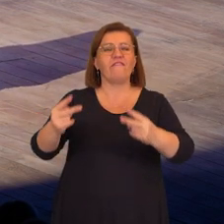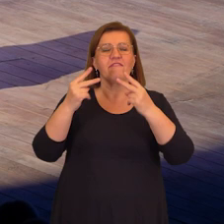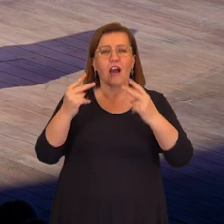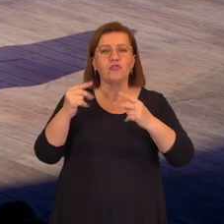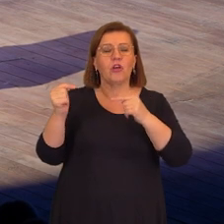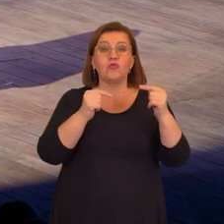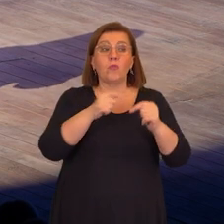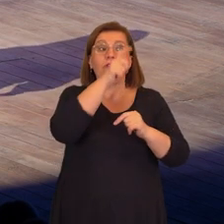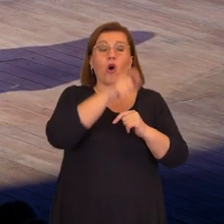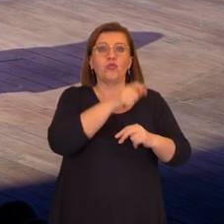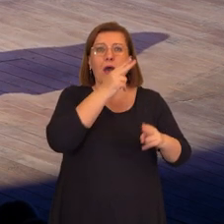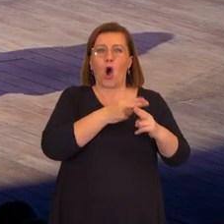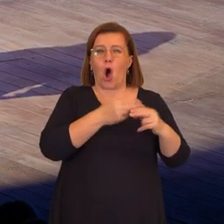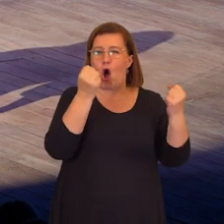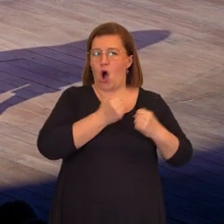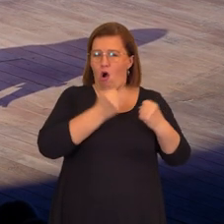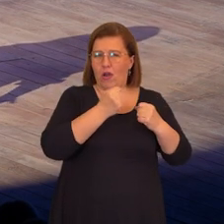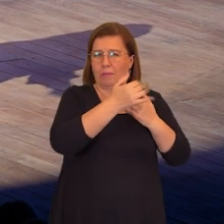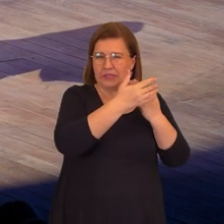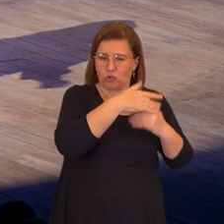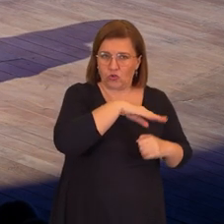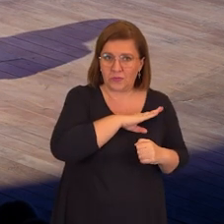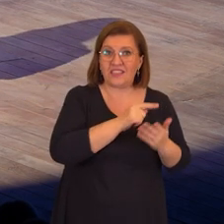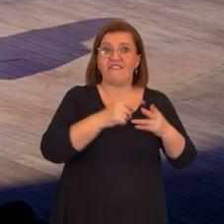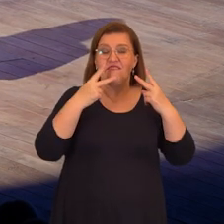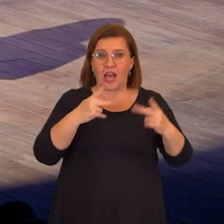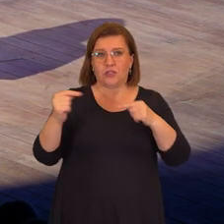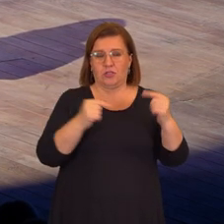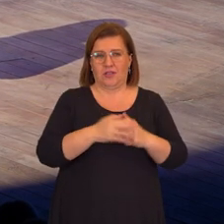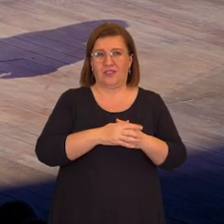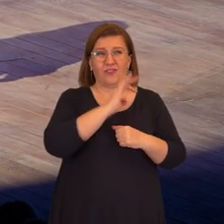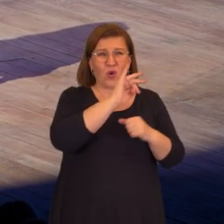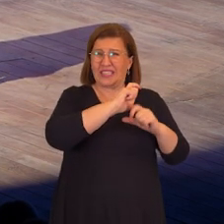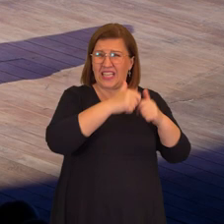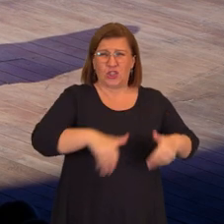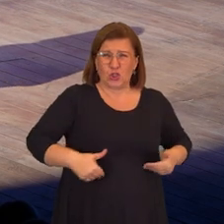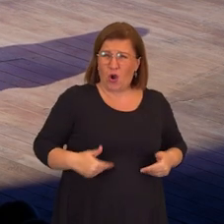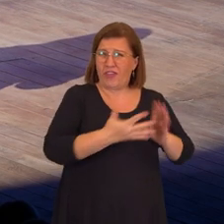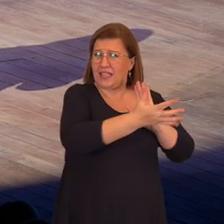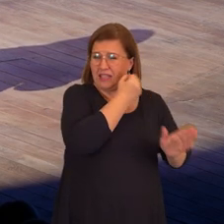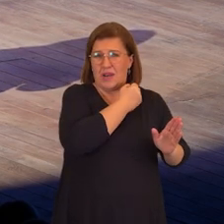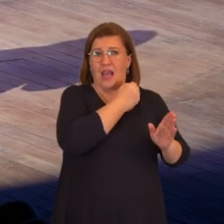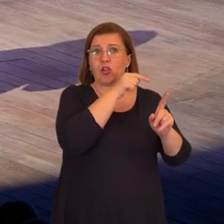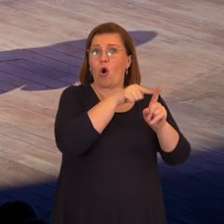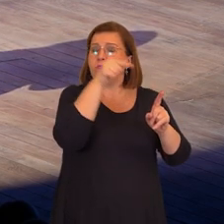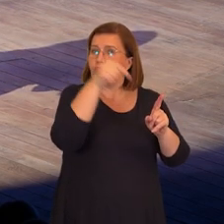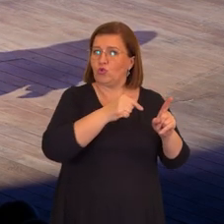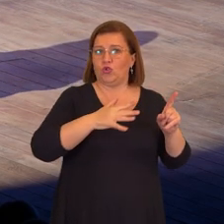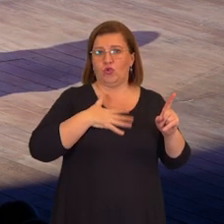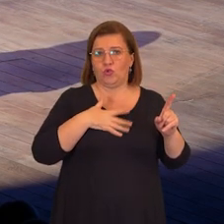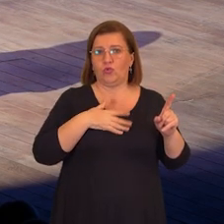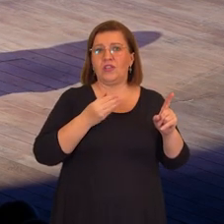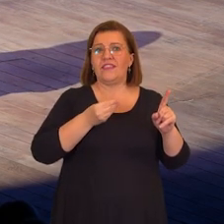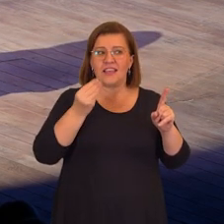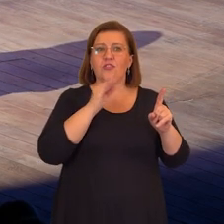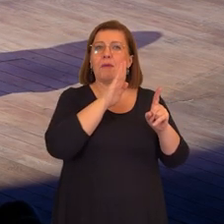chorymi. Człowiek, któremu odebrano wszystko, bo odebrano mu zdrowie, bardzo potrzebuje czuć, że wciąż ma jeszcze